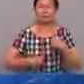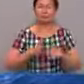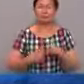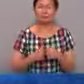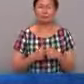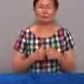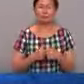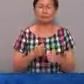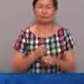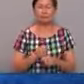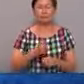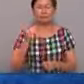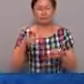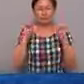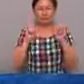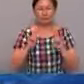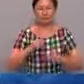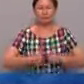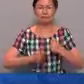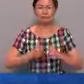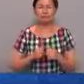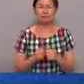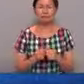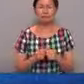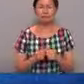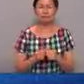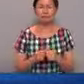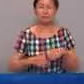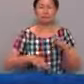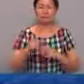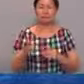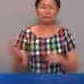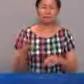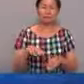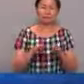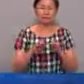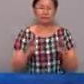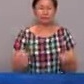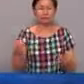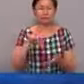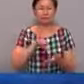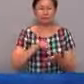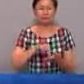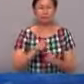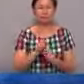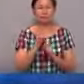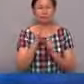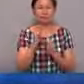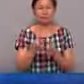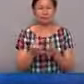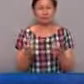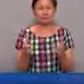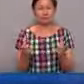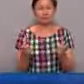это жесткие правила конкурса. Я открою небольшой секрет. Практически всем деткам, которые участвуют, мы дарим